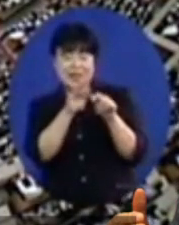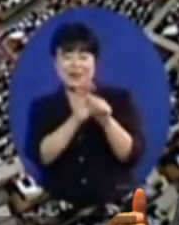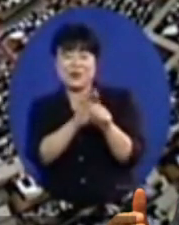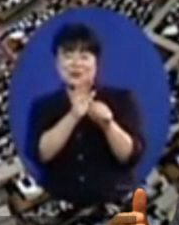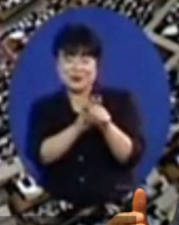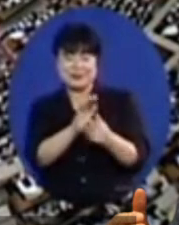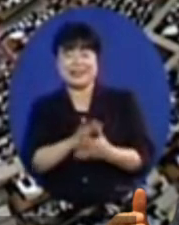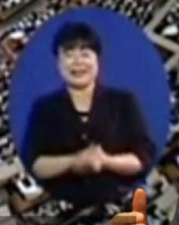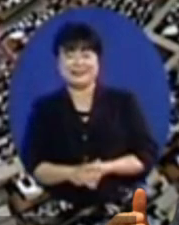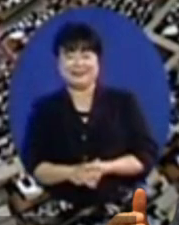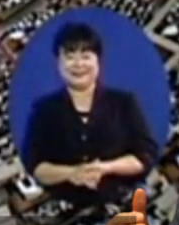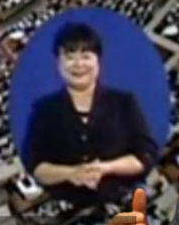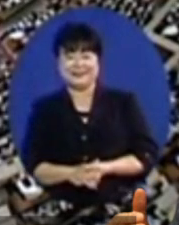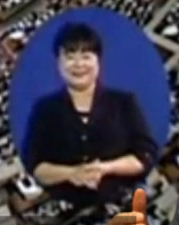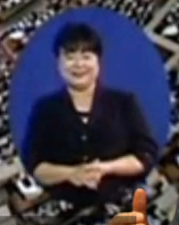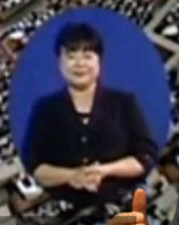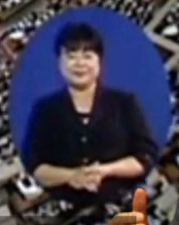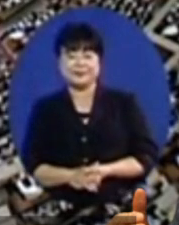것입니다.